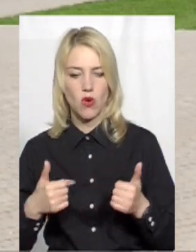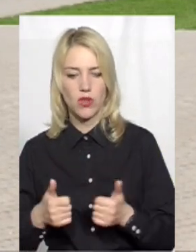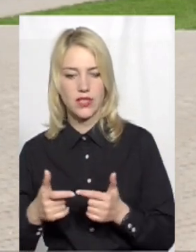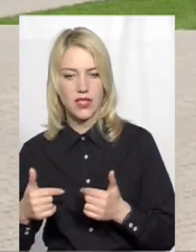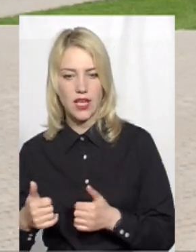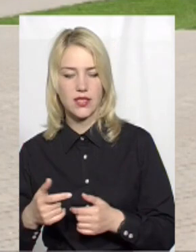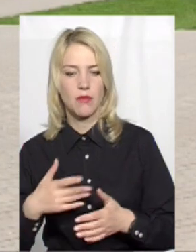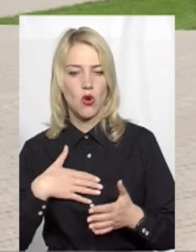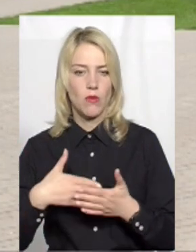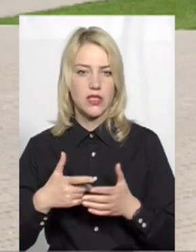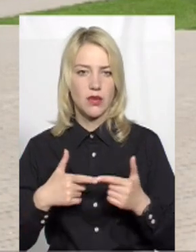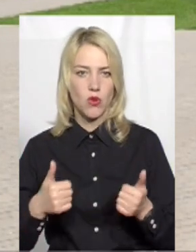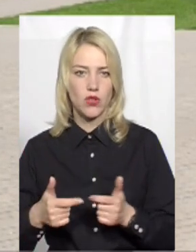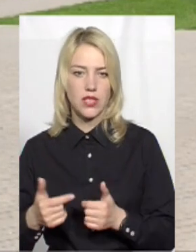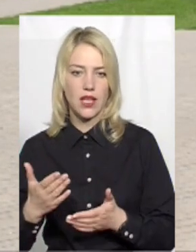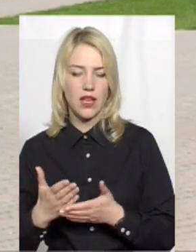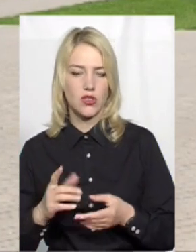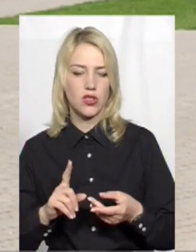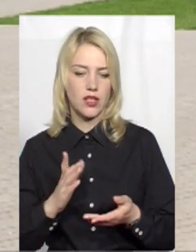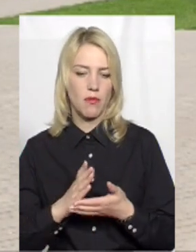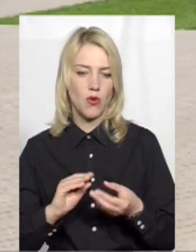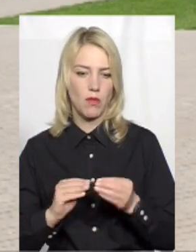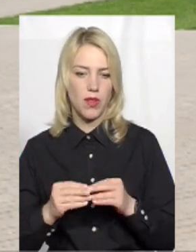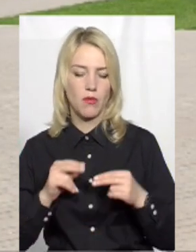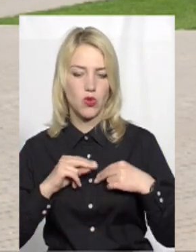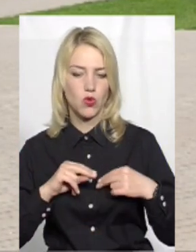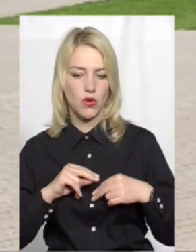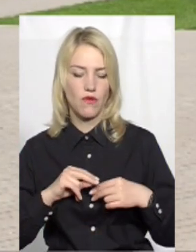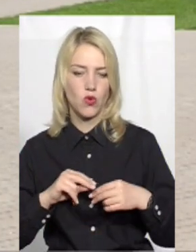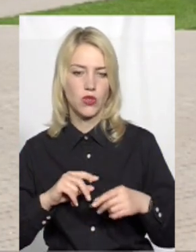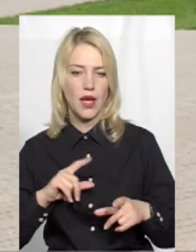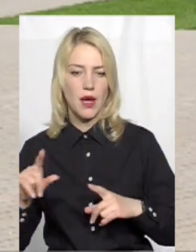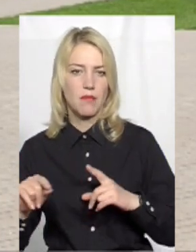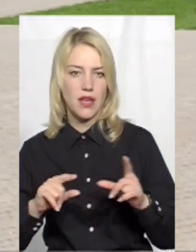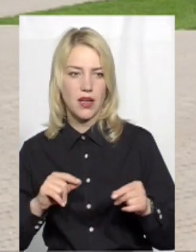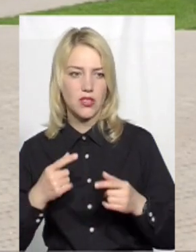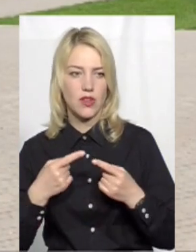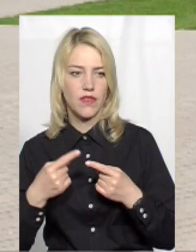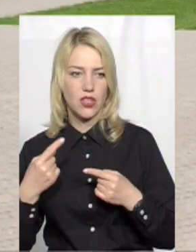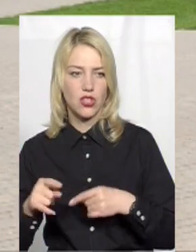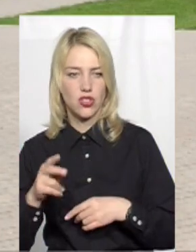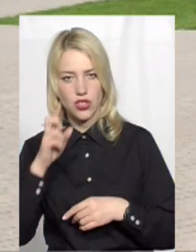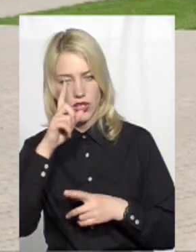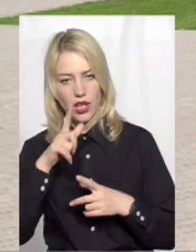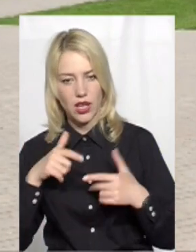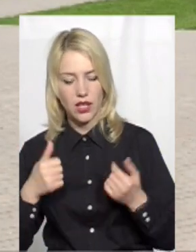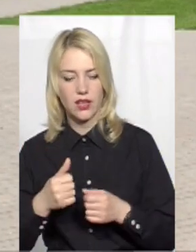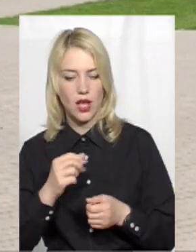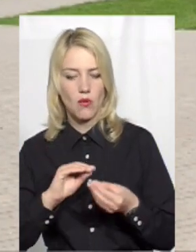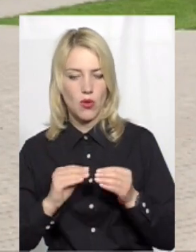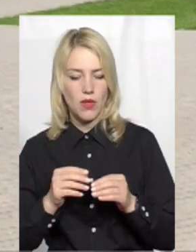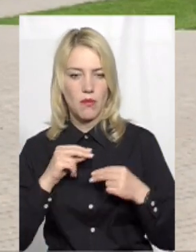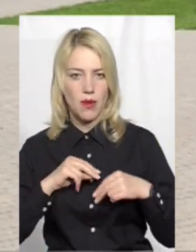організаціями. Також є проблеми трудової міграції в інші країни. Проблеми працевлаштування,